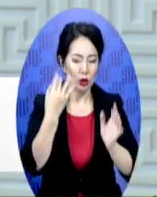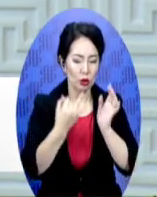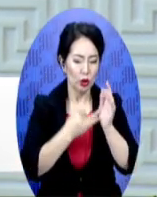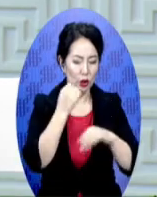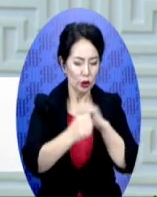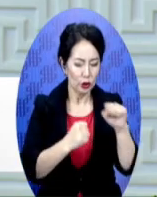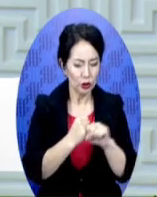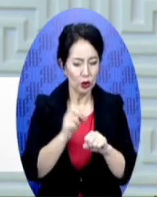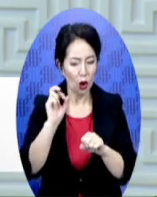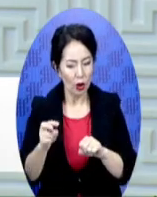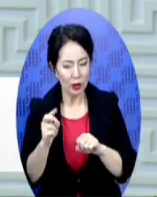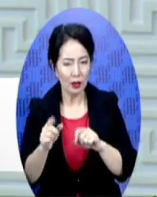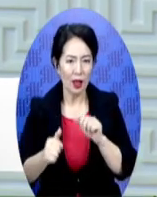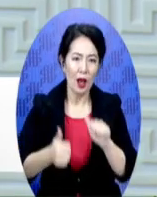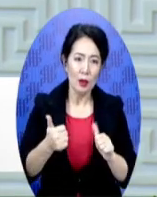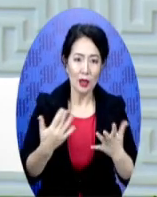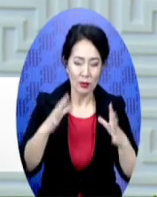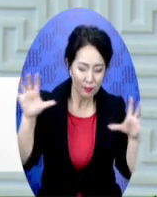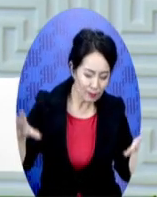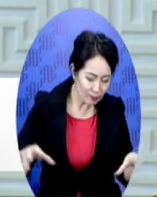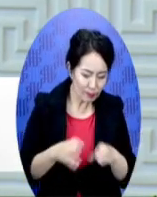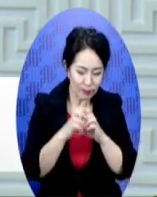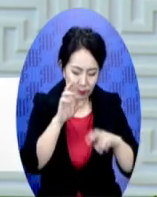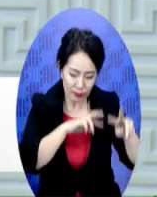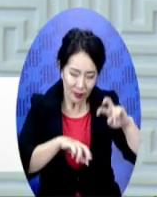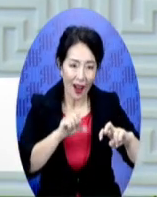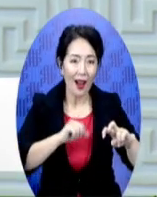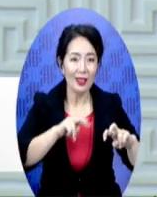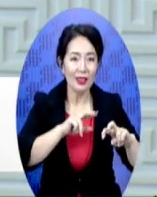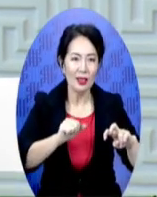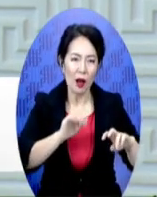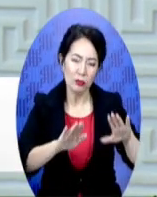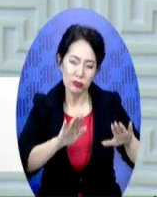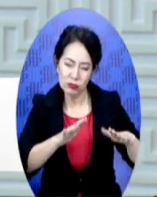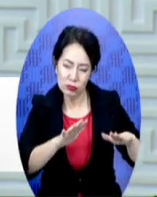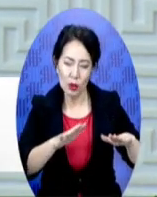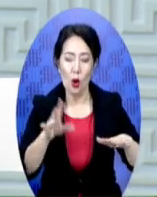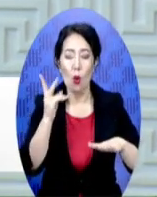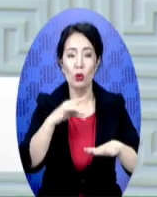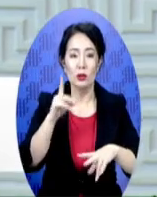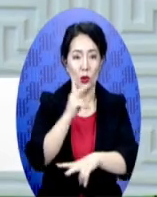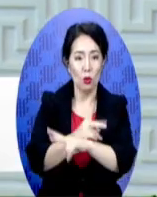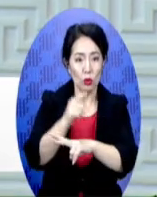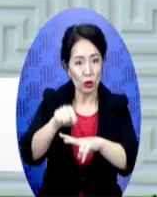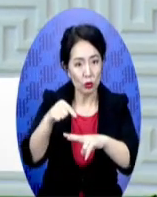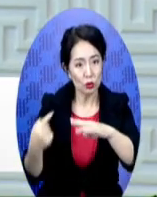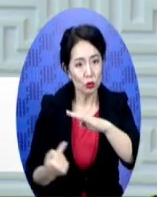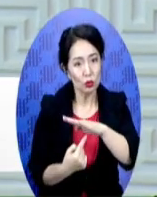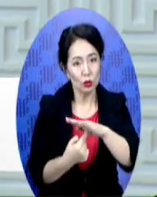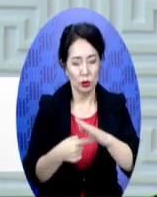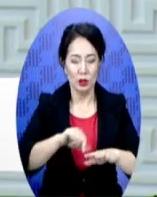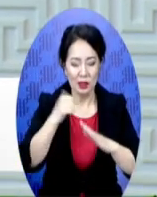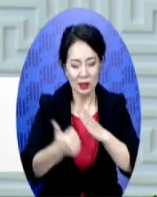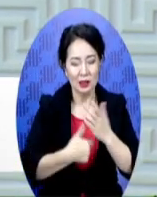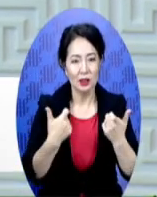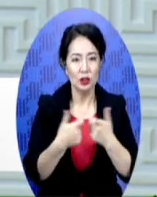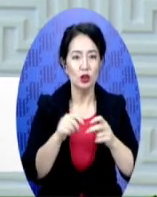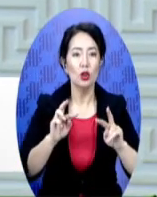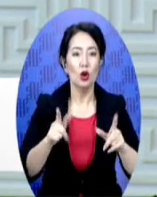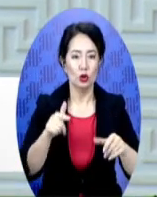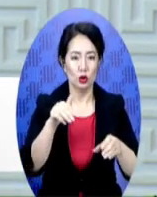өгнө алдаа сургамжаад зэгэнсэн үндсэн хуулийн үзэл баримтлал суур зарчмыг бүрэн нийцсэн өөрчлөлт болсон гэж үзэж